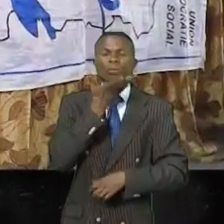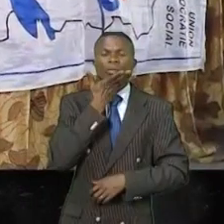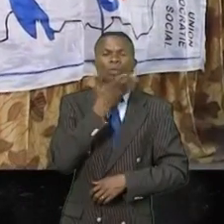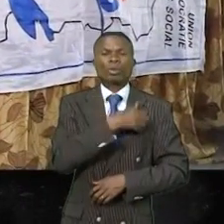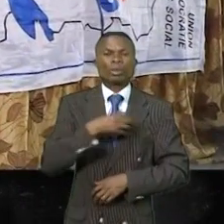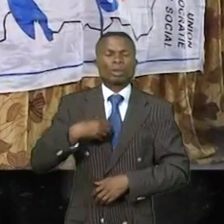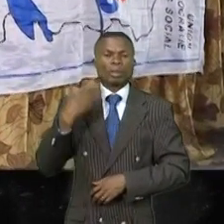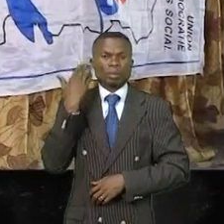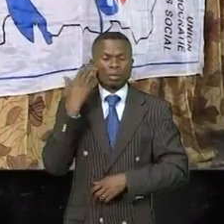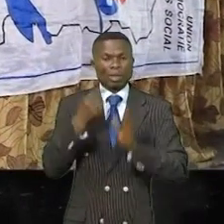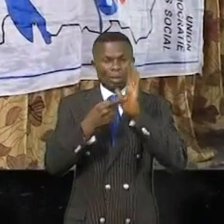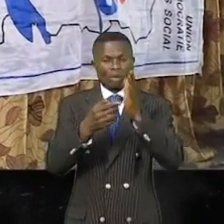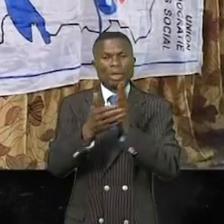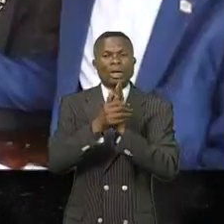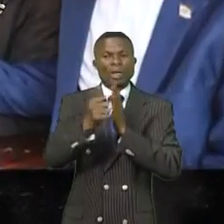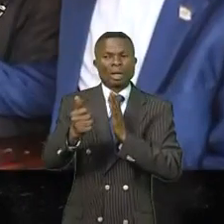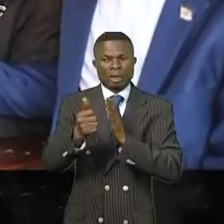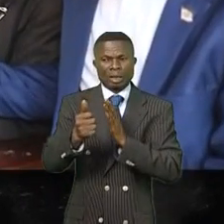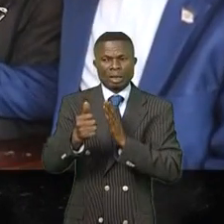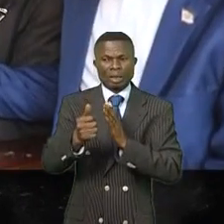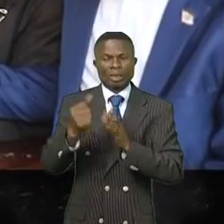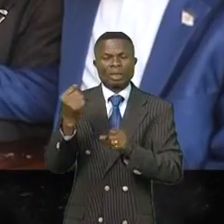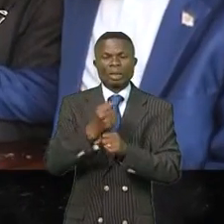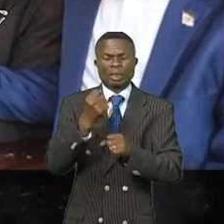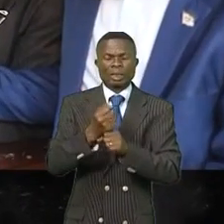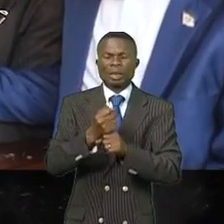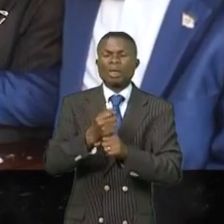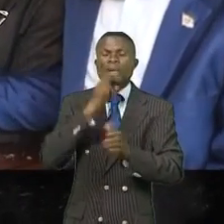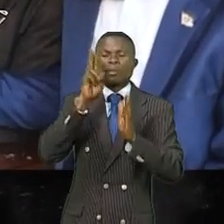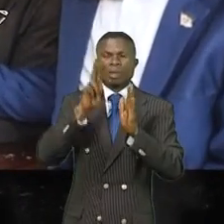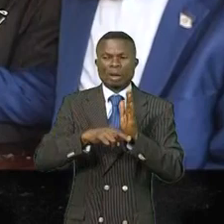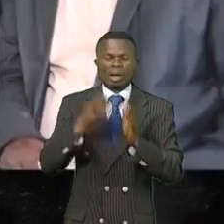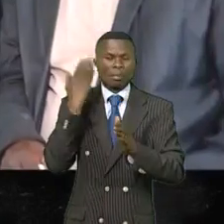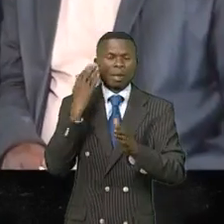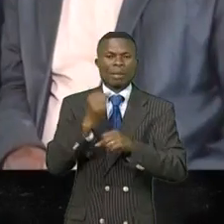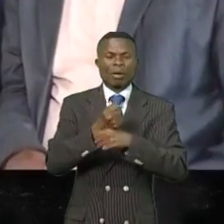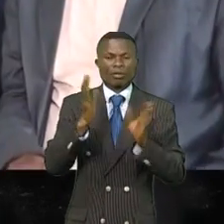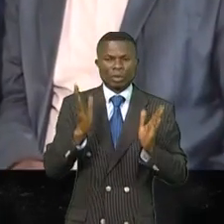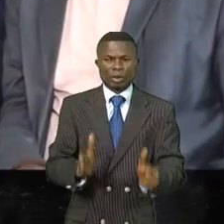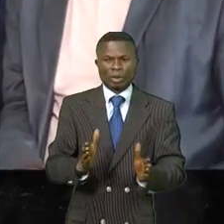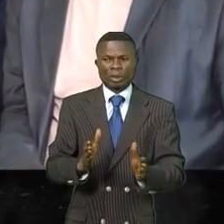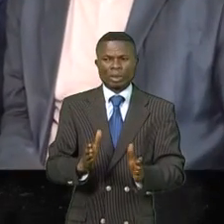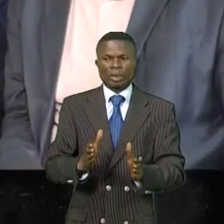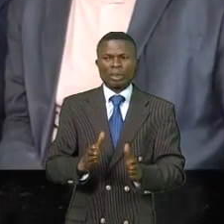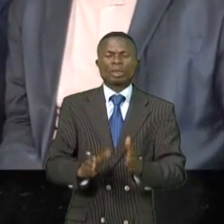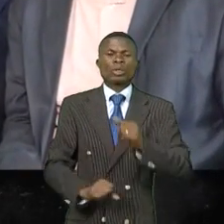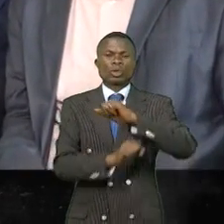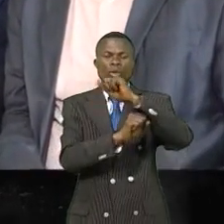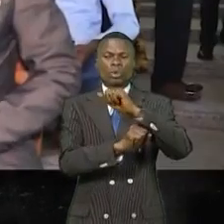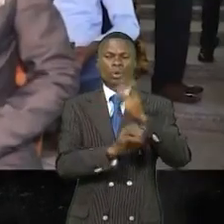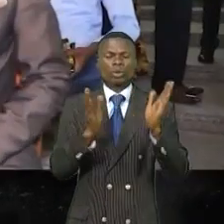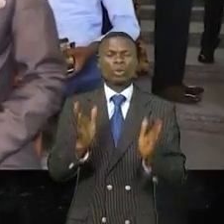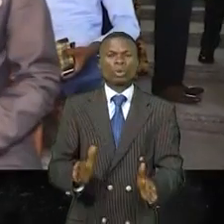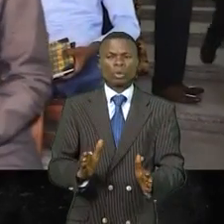femmes témoigne déjà leur qualité et rôle de 13 parlementaires, pères fondateurs et cofondateurs, pionniers et